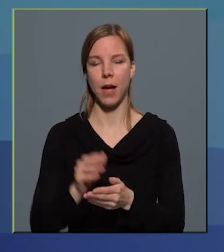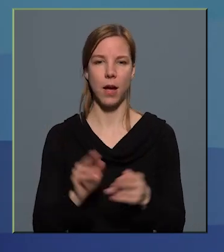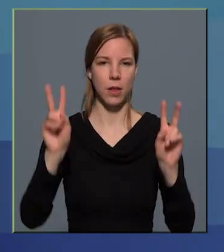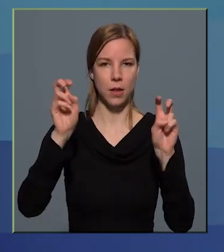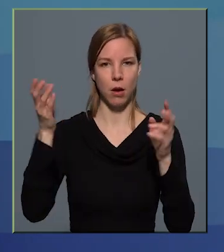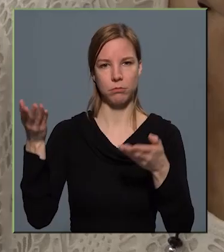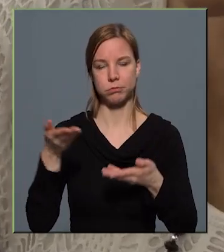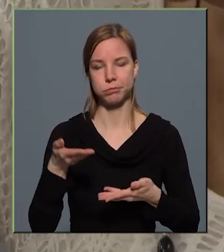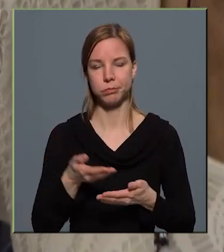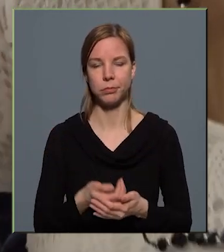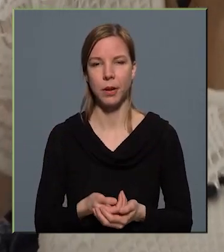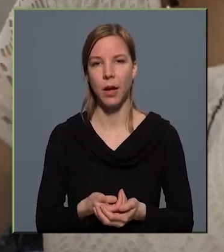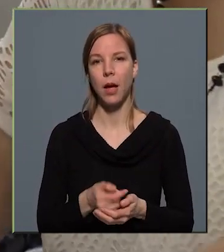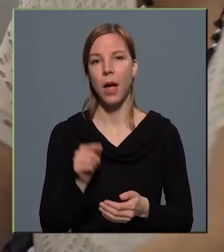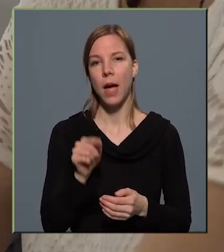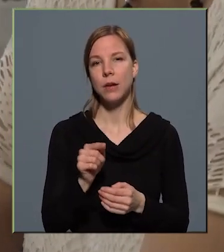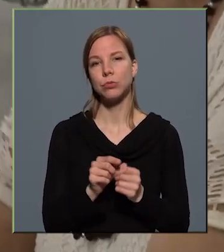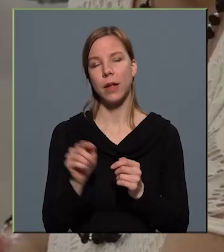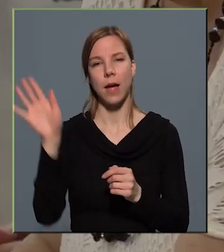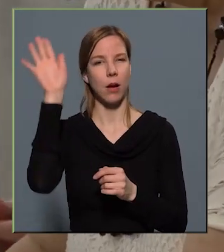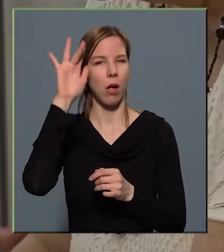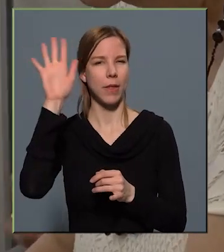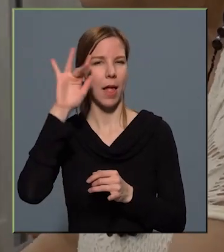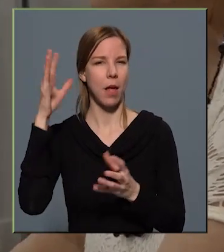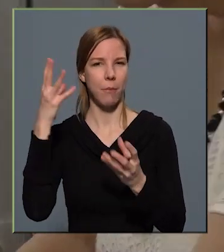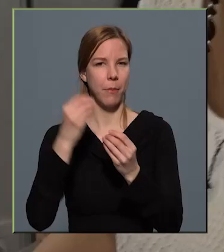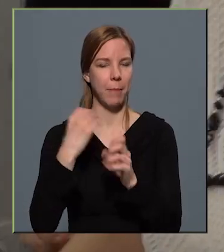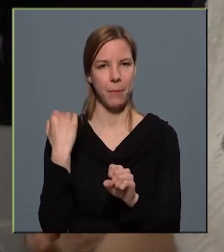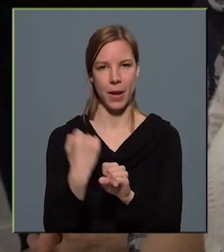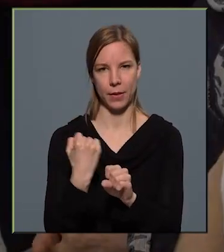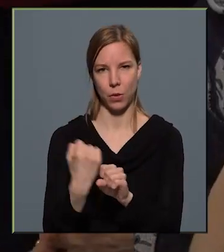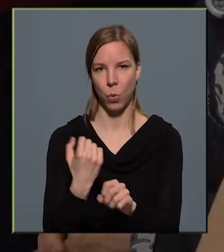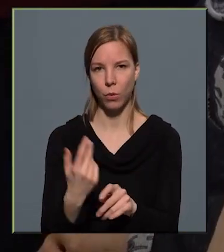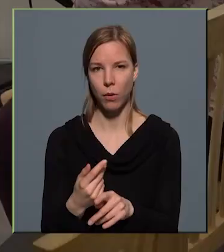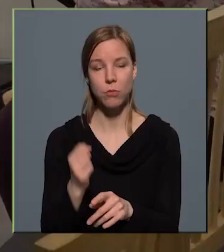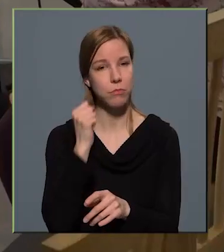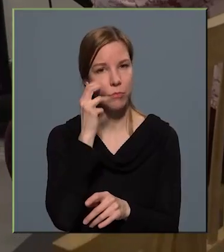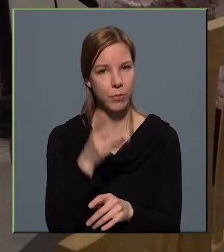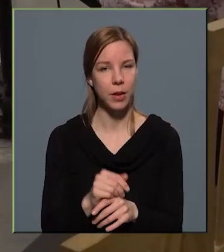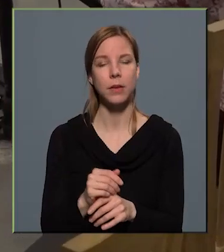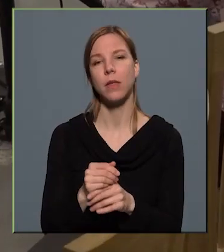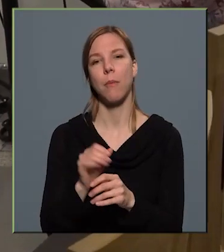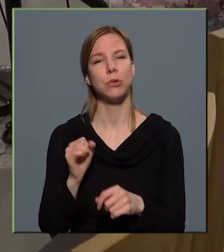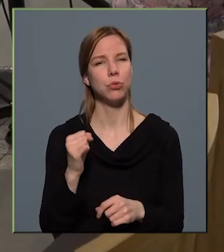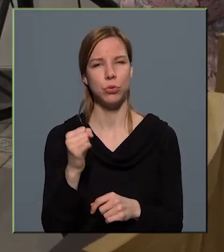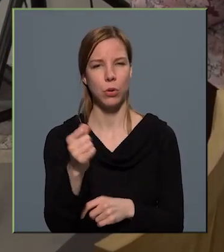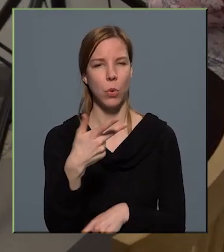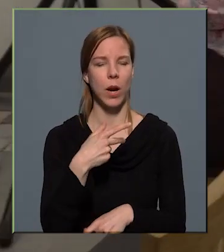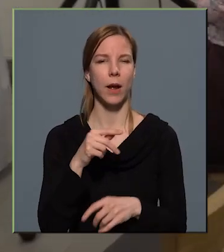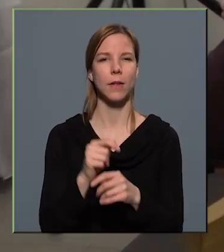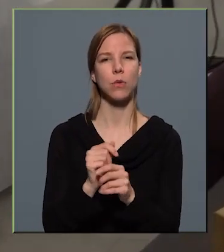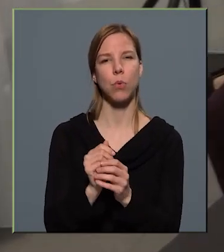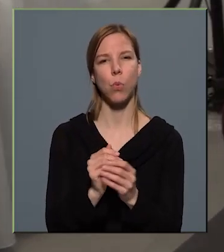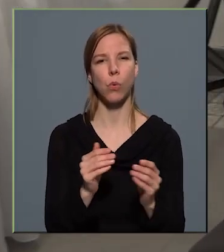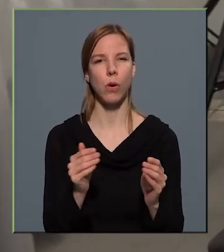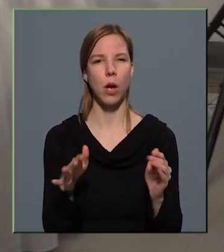szlogenként látni, és hát ennek szellemében dolgozunk nap mint nap, és törekszünk arra, hogy a szűkebb